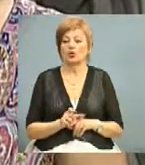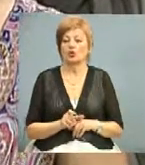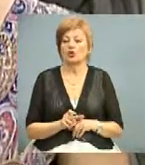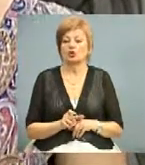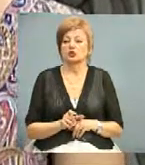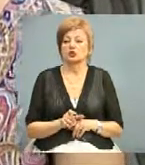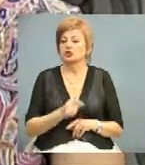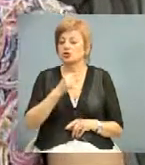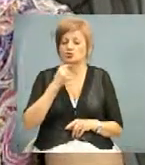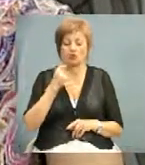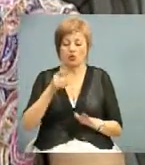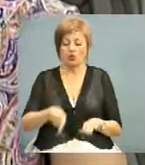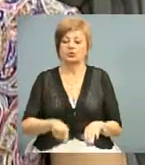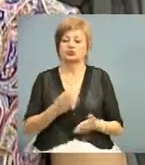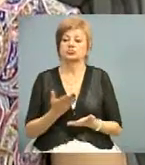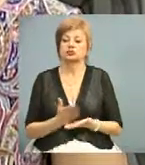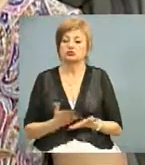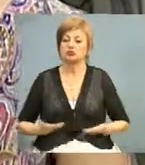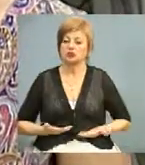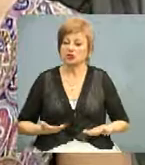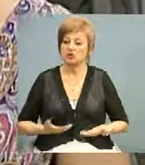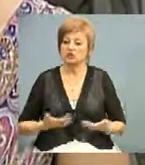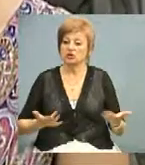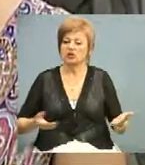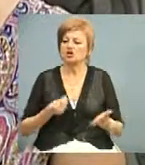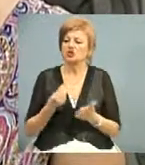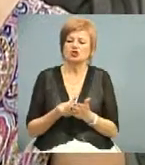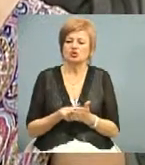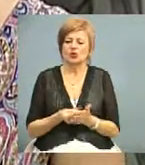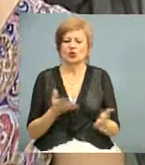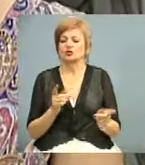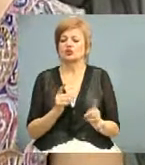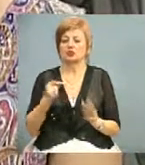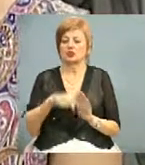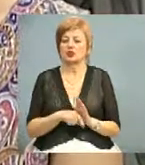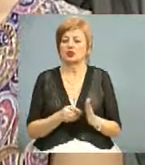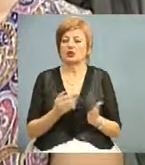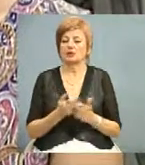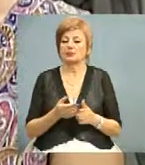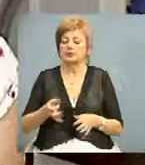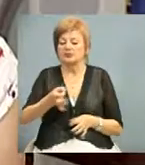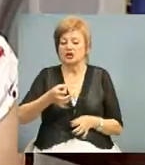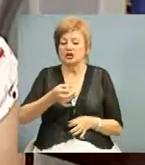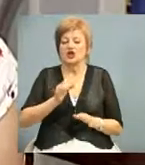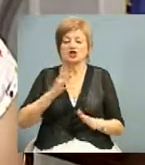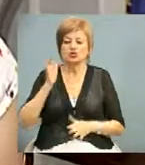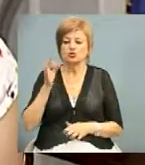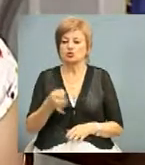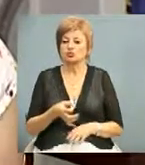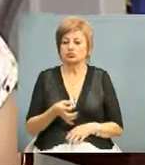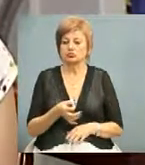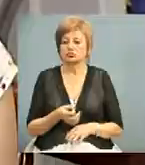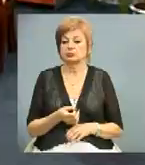собі містить. Скільки в океані можна знайти різних дорогоцінностей? Наприклад, перли, так?